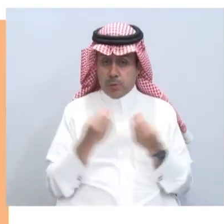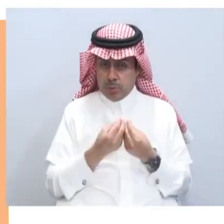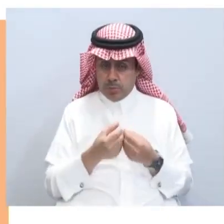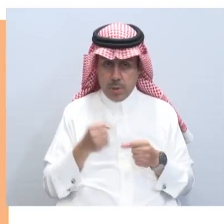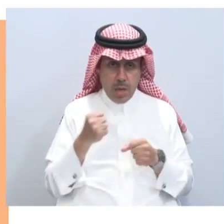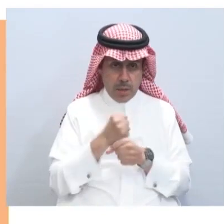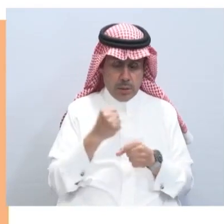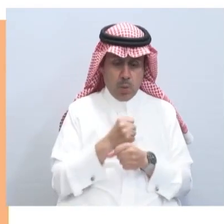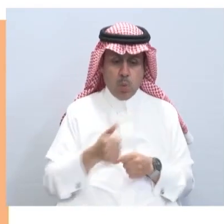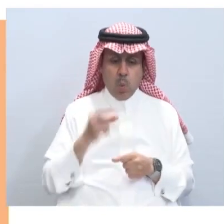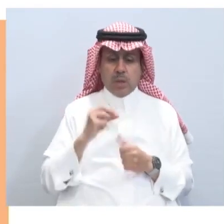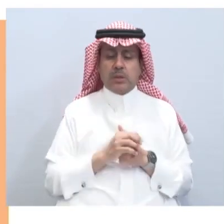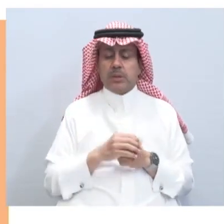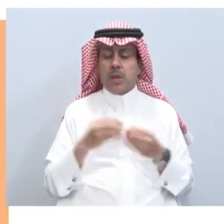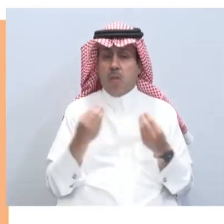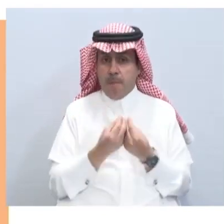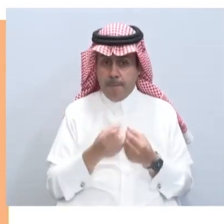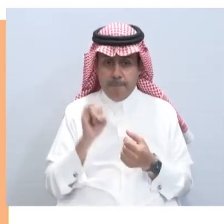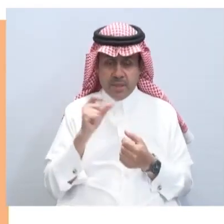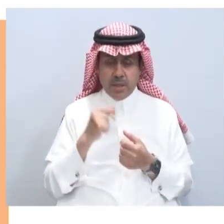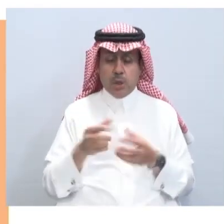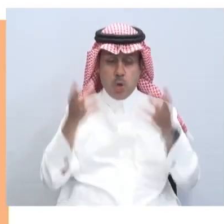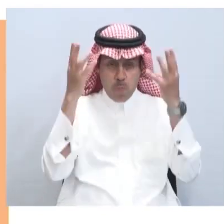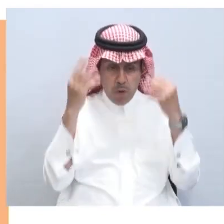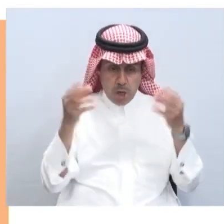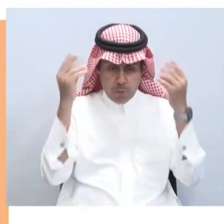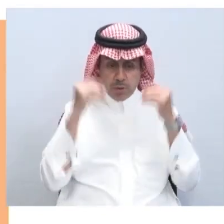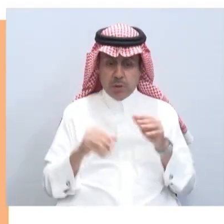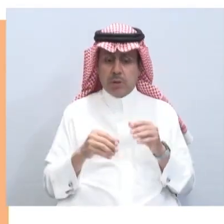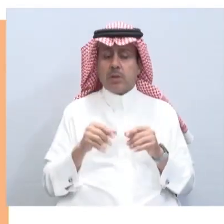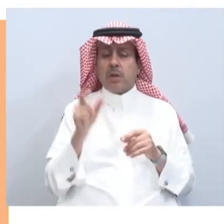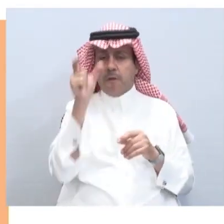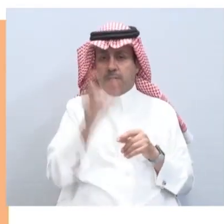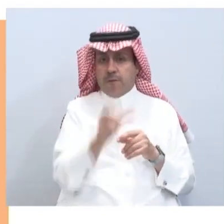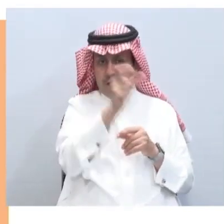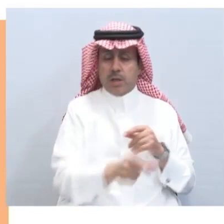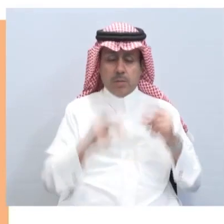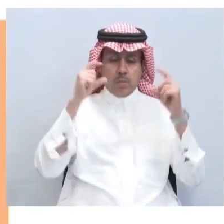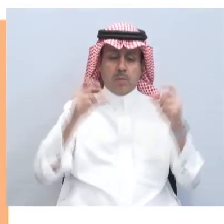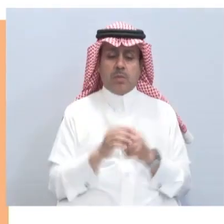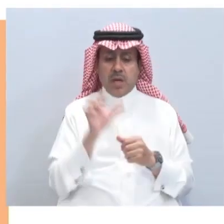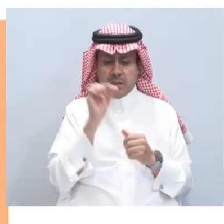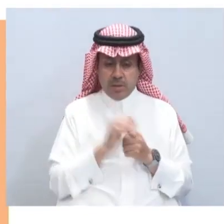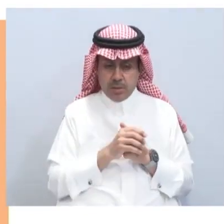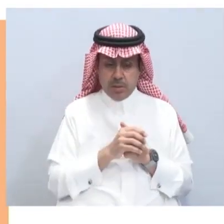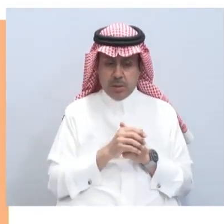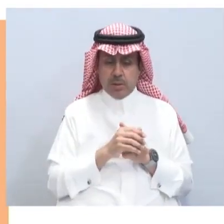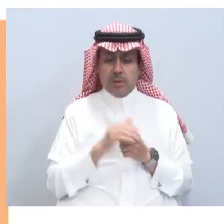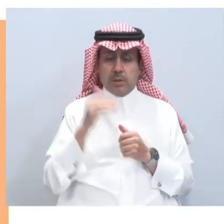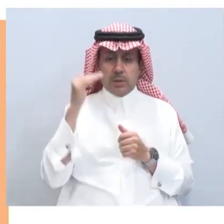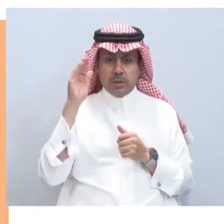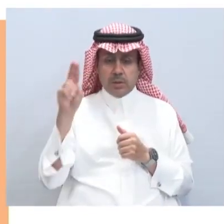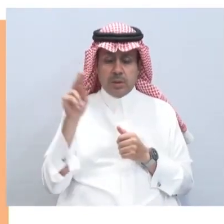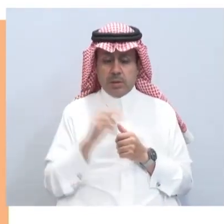من الادوات التي تضم مصادر المعلومات في فئات موضوعيه وهي اصغر من محركات البحث تقتصر في تغطيه على